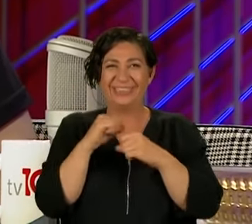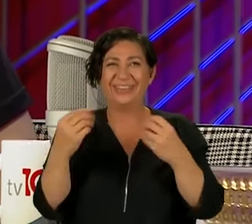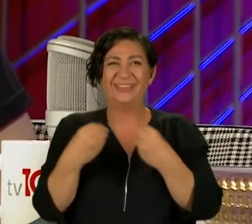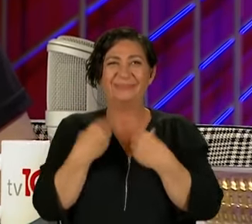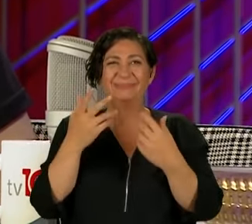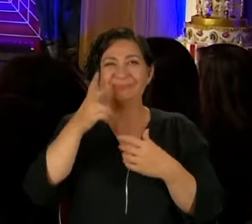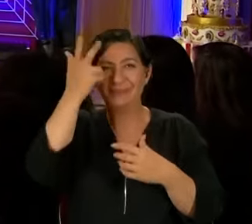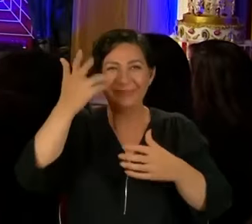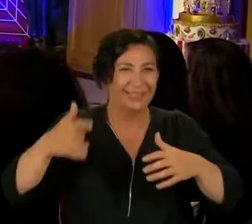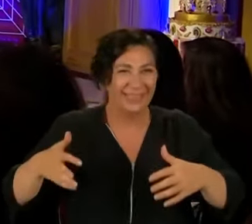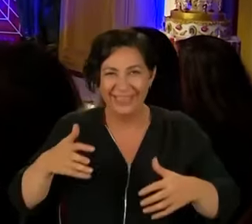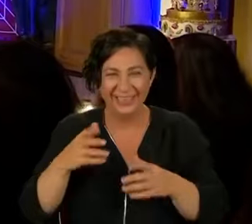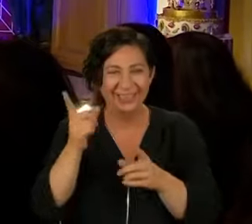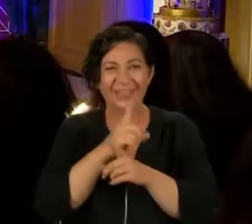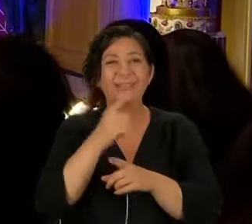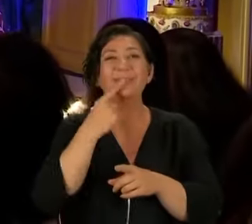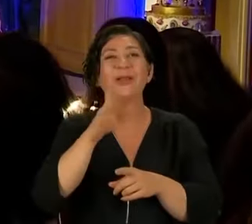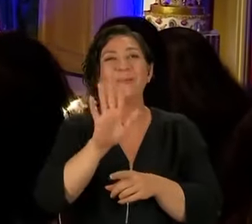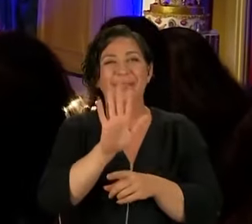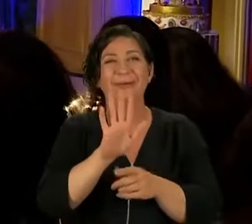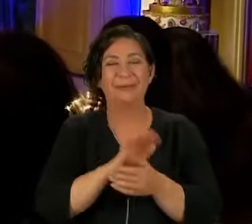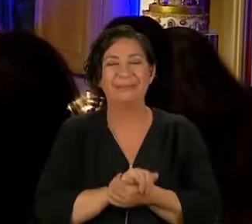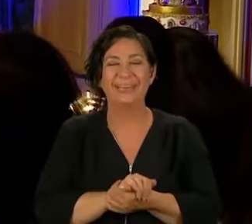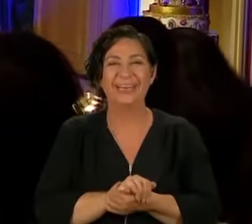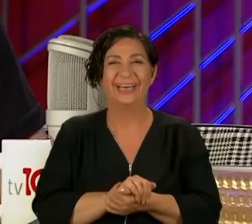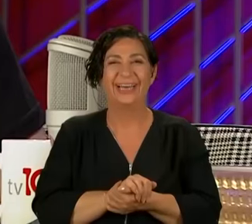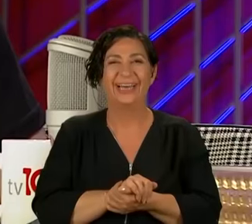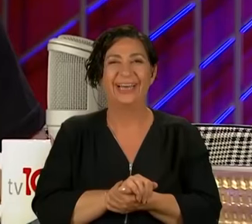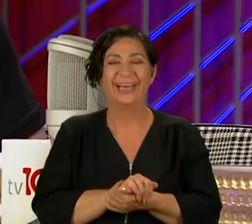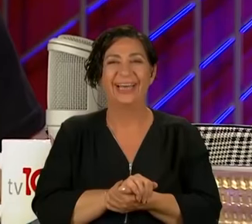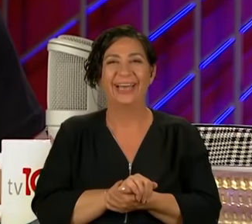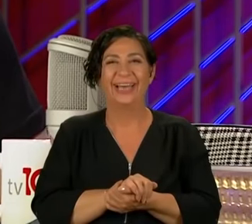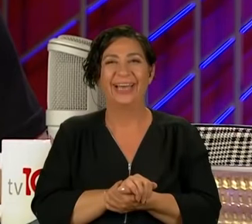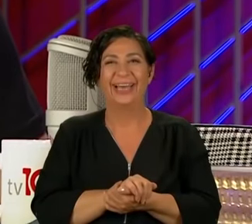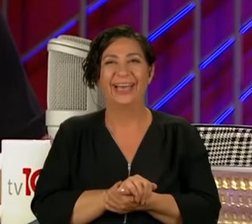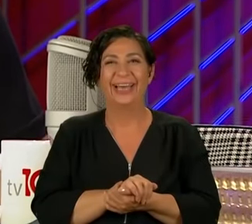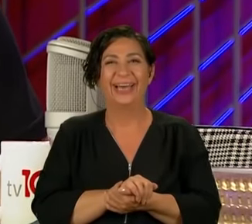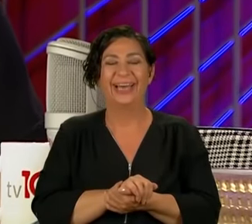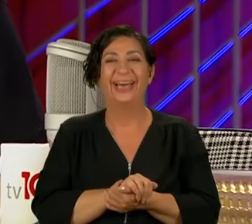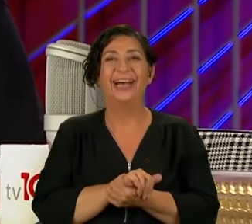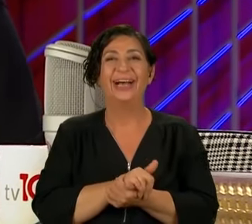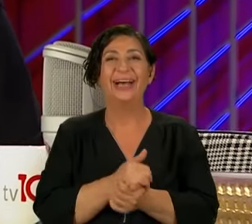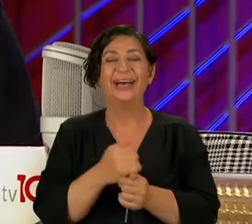Mafyam tik tiklermiş yani. Ay söylemeyelim. Peki. Şimdi bu